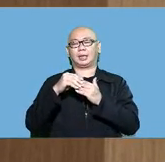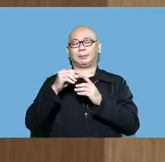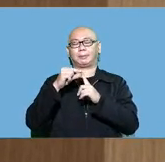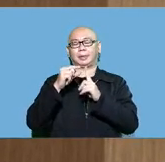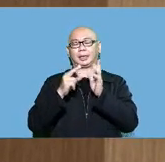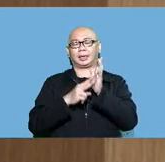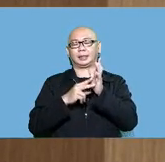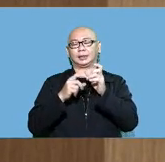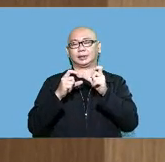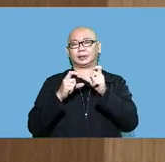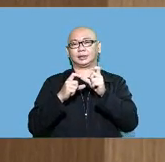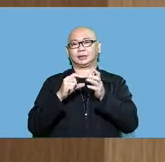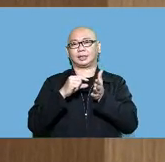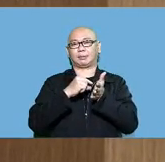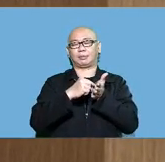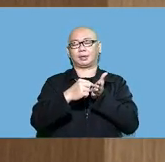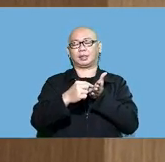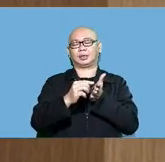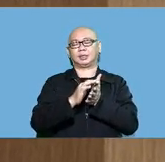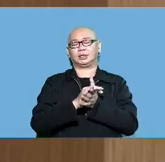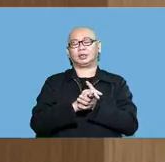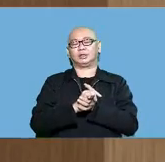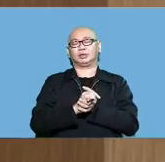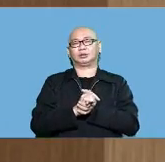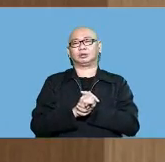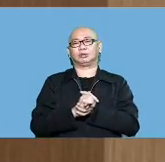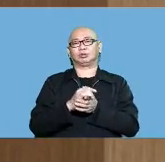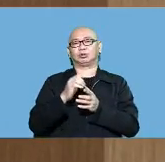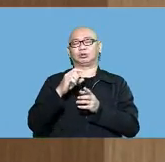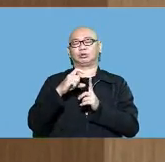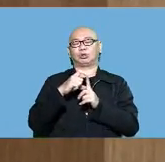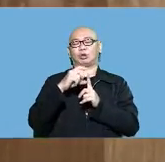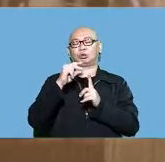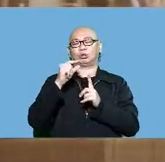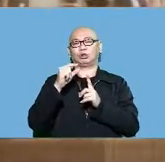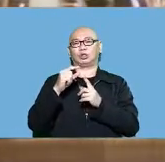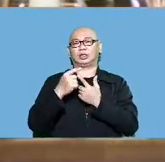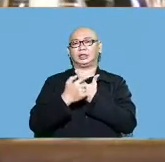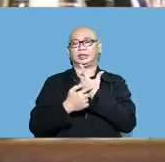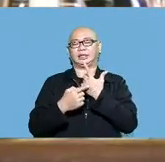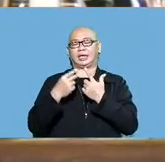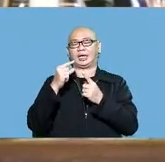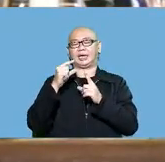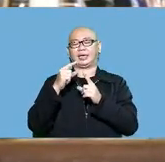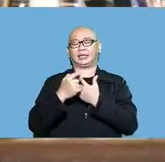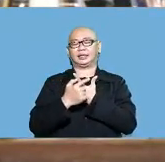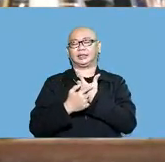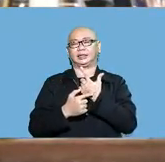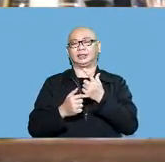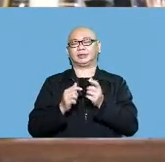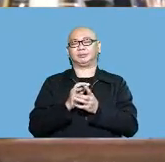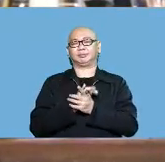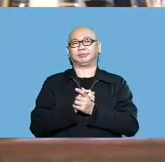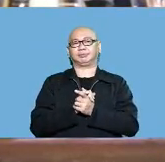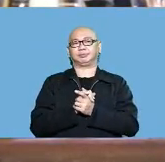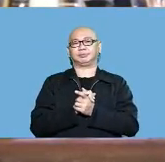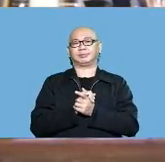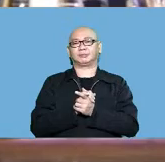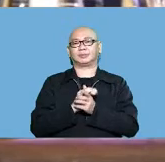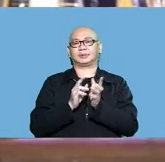negeri sipil nama Dr. Yeri Sutopo MPD MT, NIP